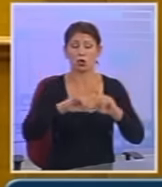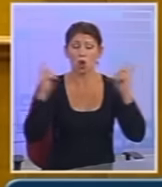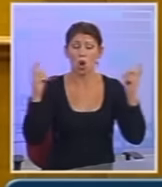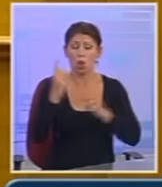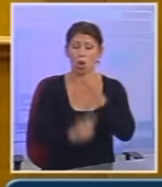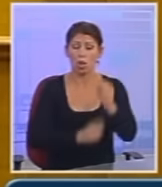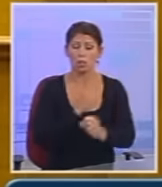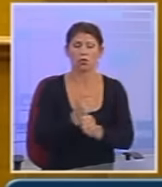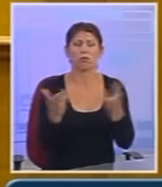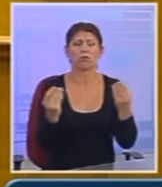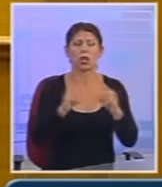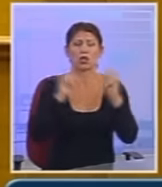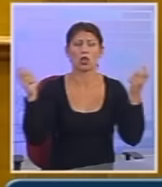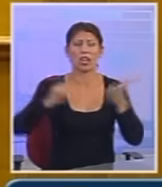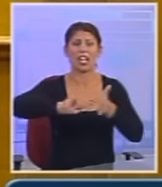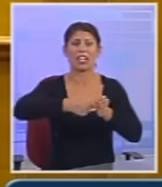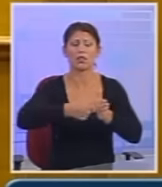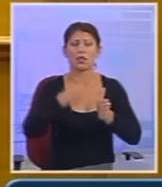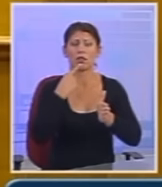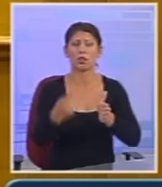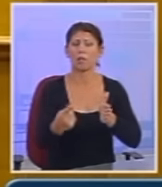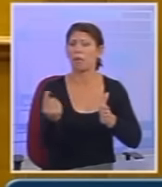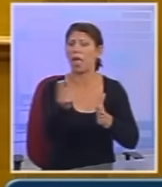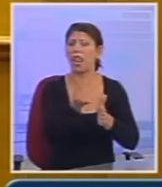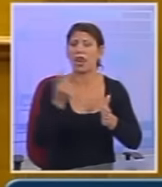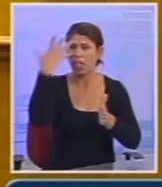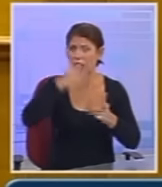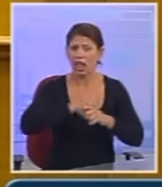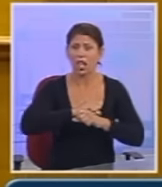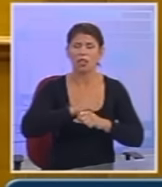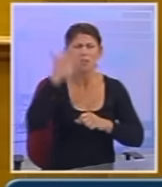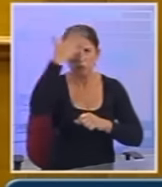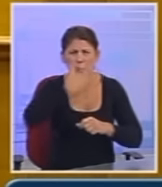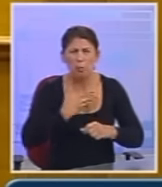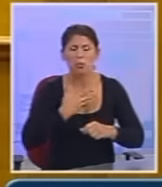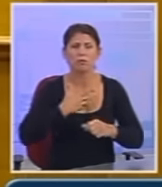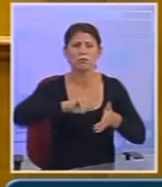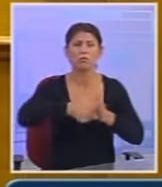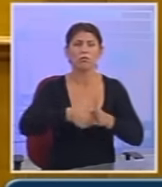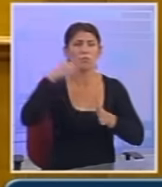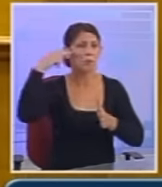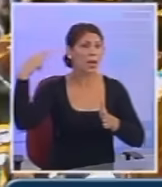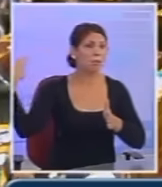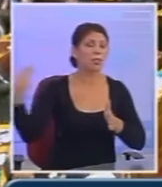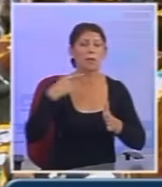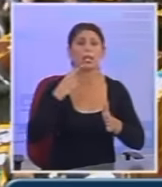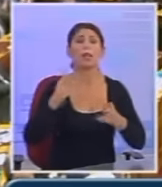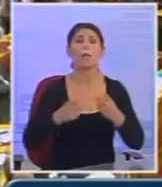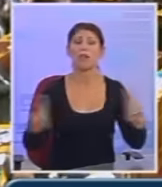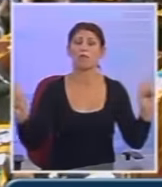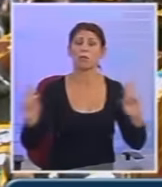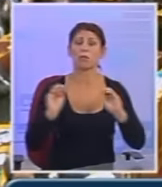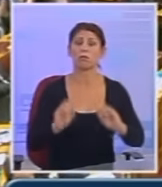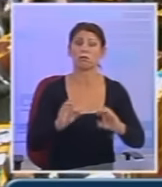μπορεί να επιτρέπουμε και πάλι σε μια χούφτα κουκουλοφόρους να κλείνουν τα πανεπιστήμια και να μην αφήνουν να διδαχθούν τα Ελληνόπουλα.